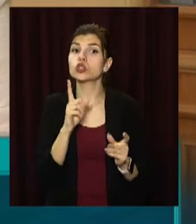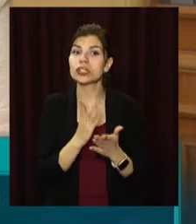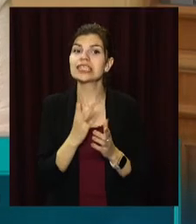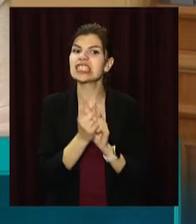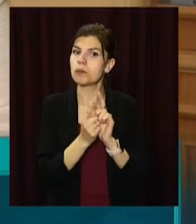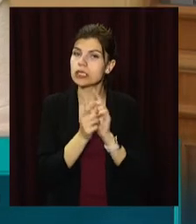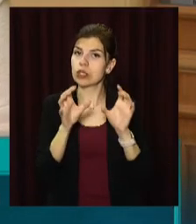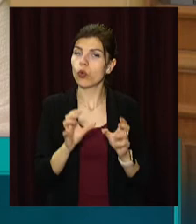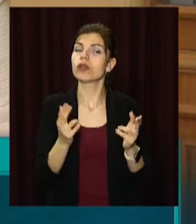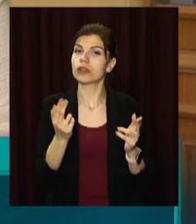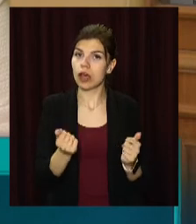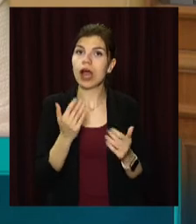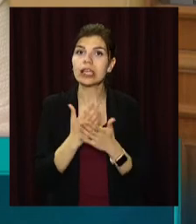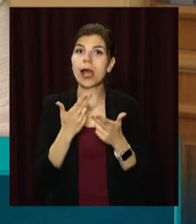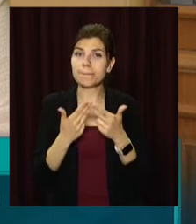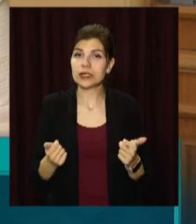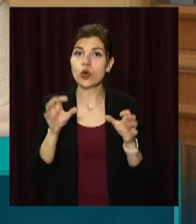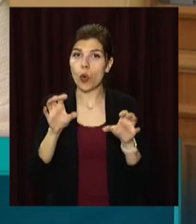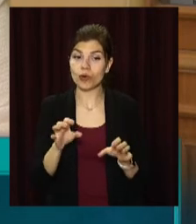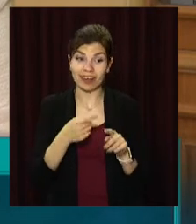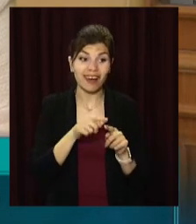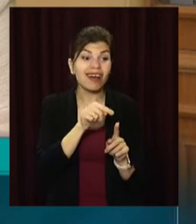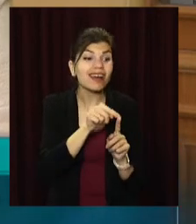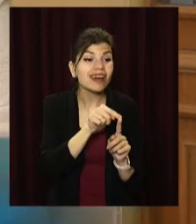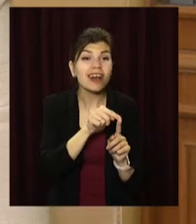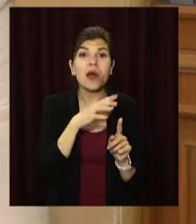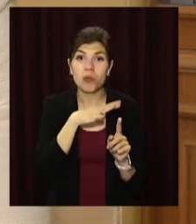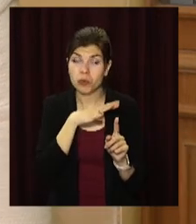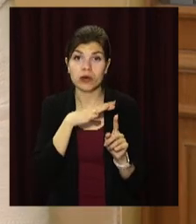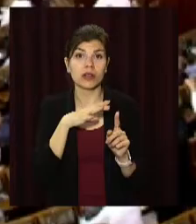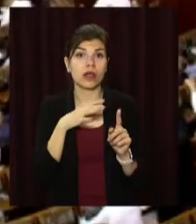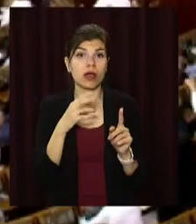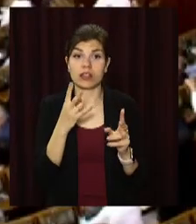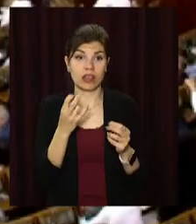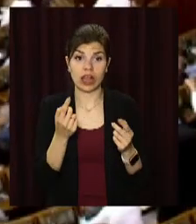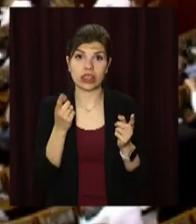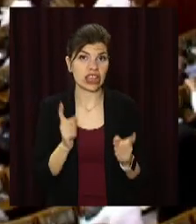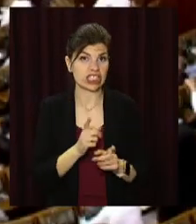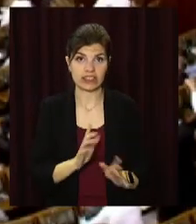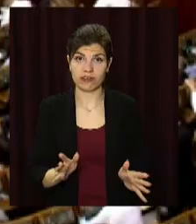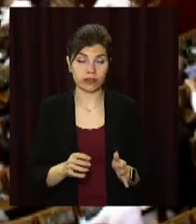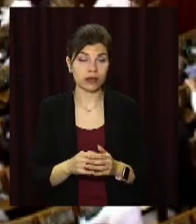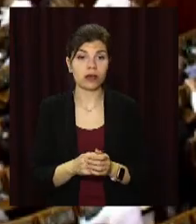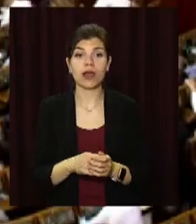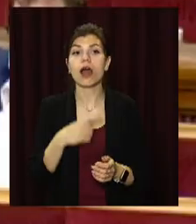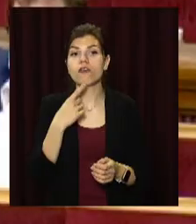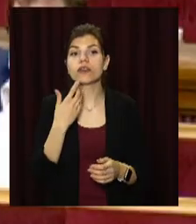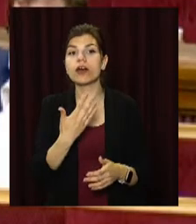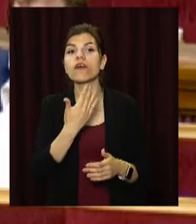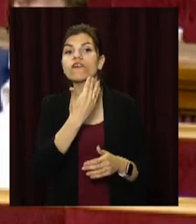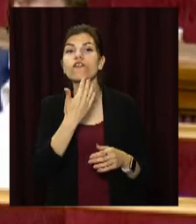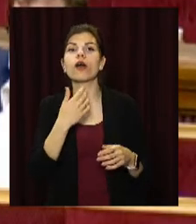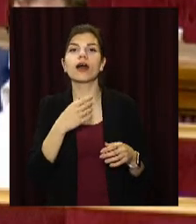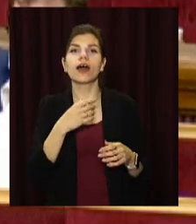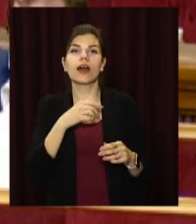і признаний документ недійсним, протиправним, вже не діє. Законопроєкт про ліквідацію міських інспекцій з